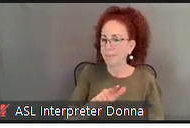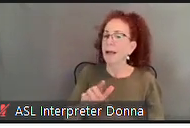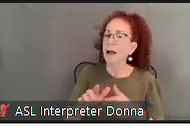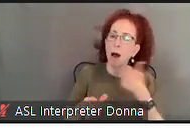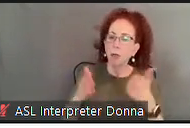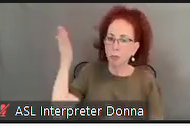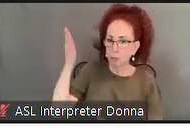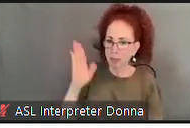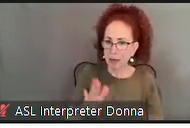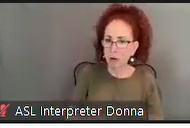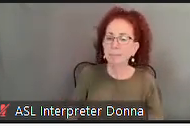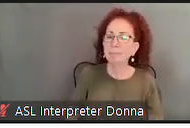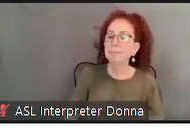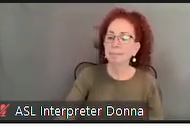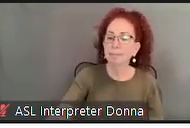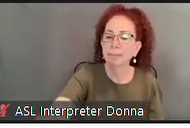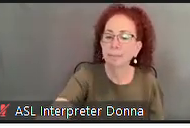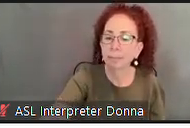好，谢谢香妮。